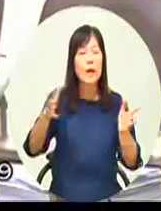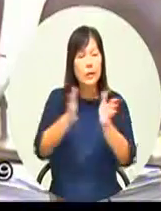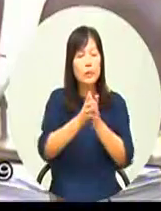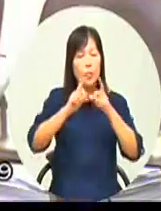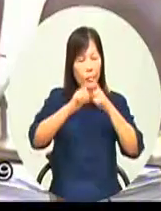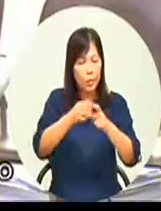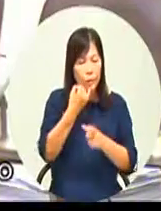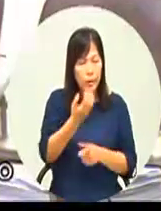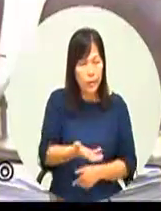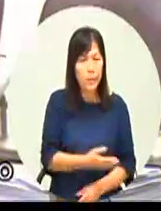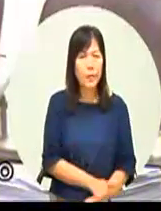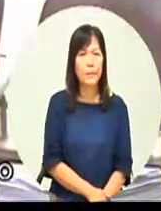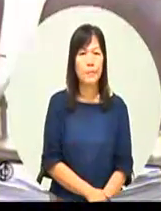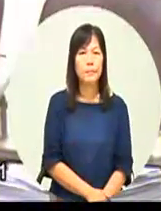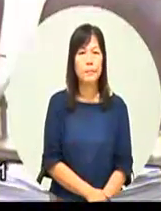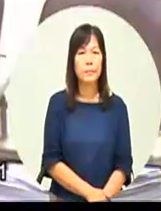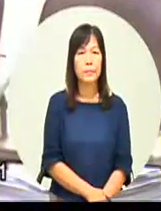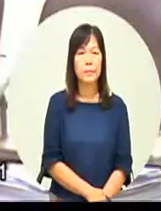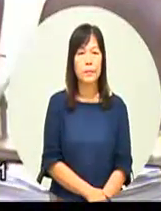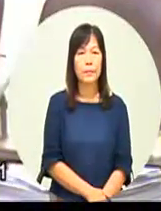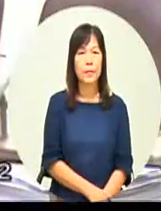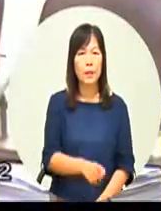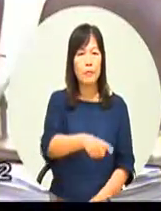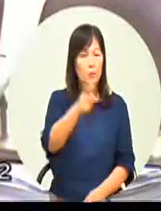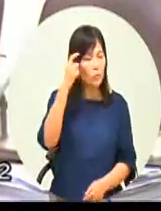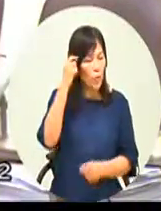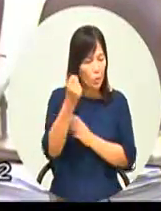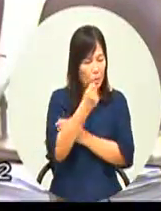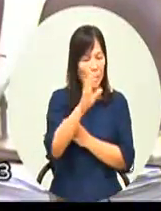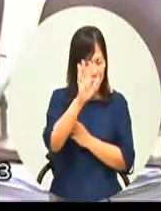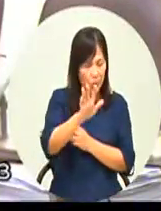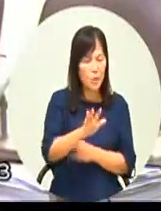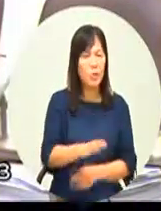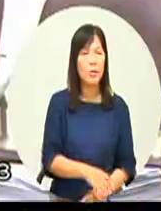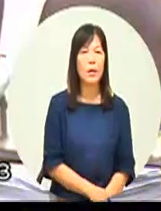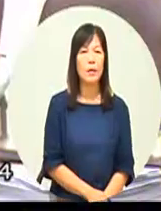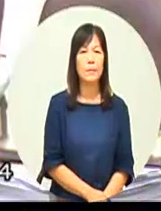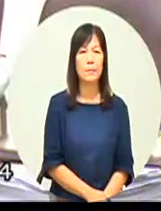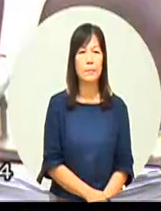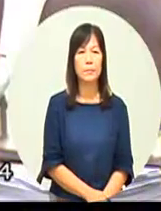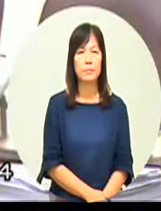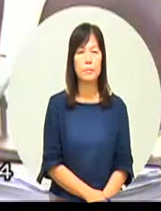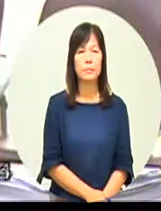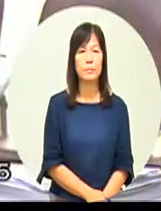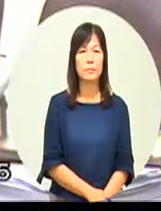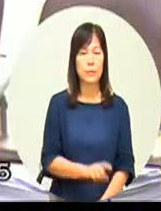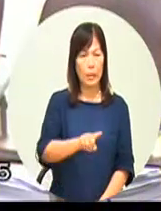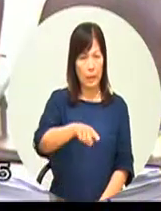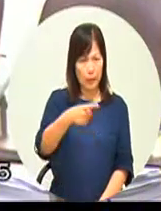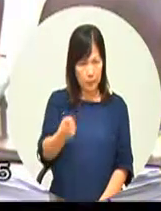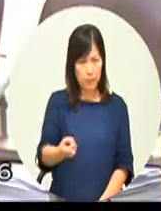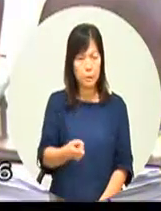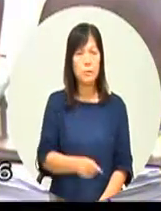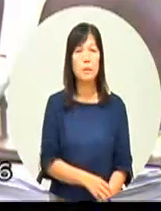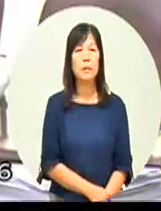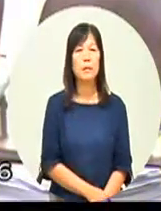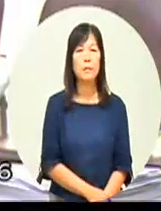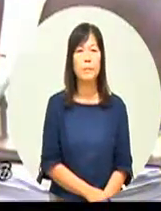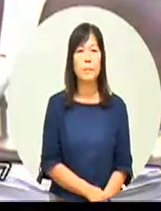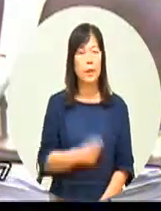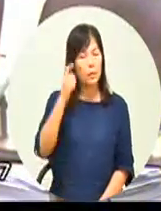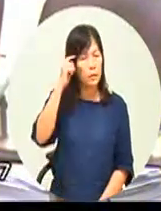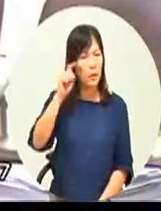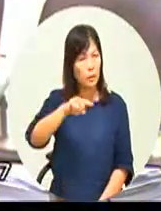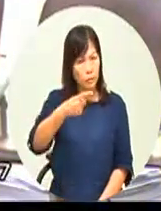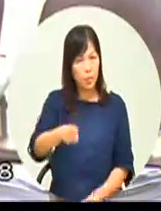好不好？好，谢谢你哈，我知道你是很用心的一个局长哈。好，那我们接下来，那我就本席就